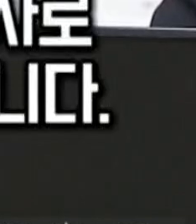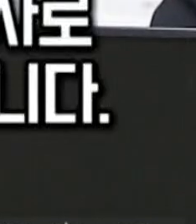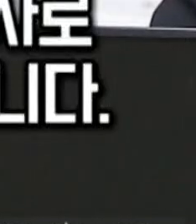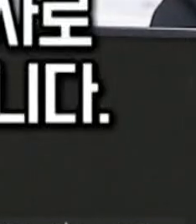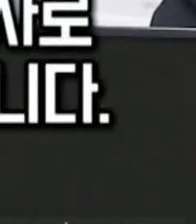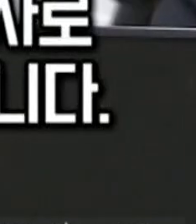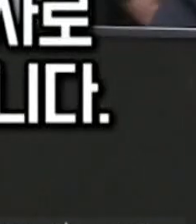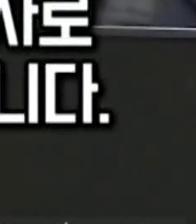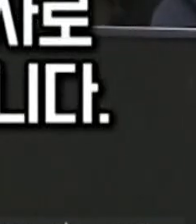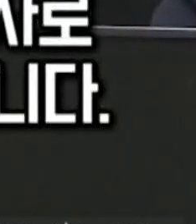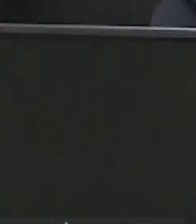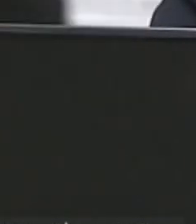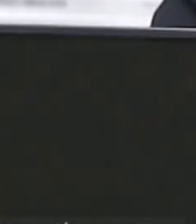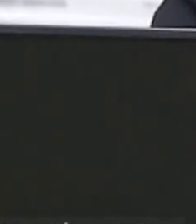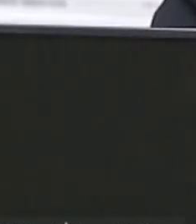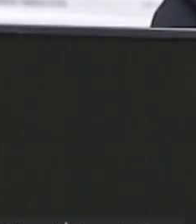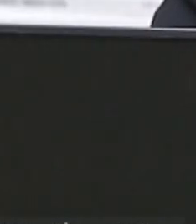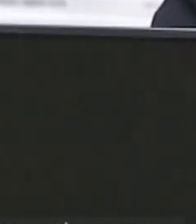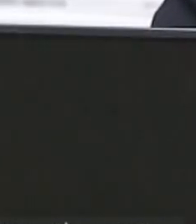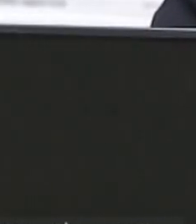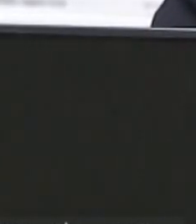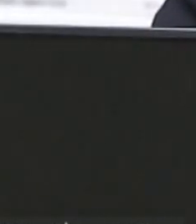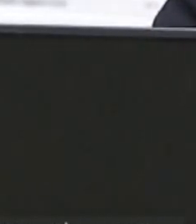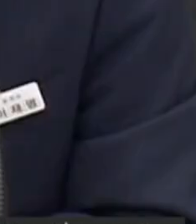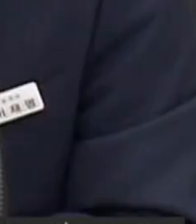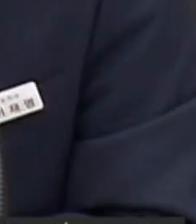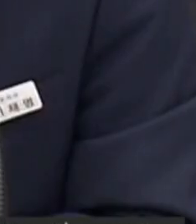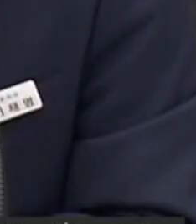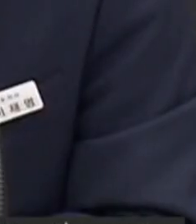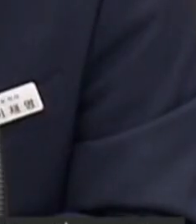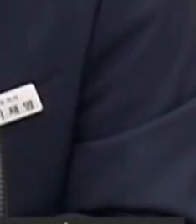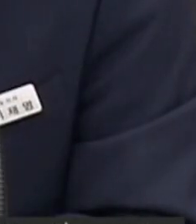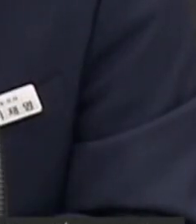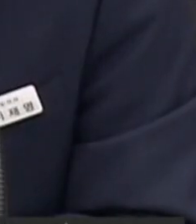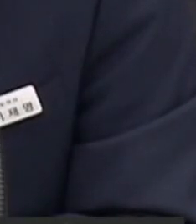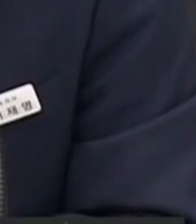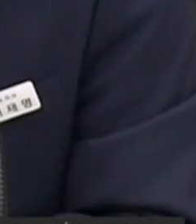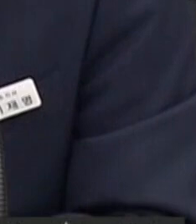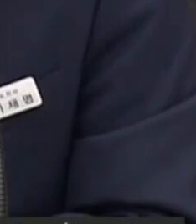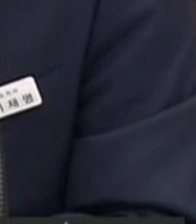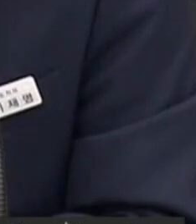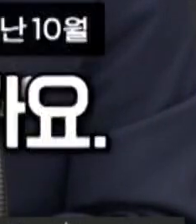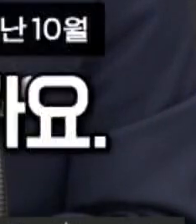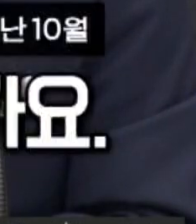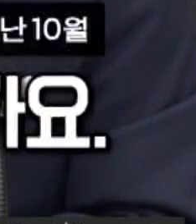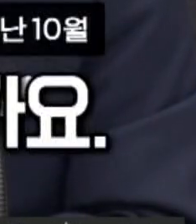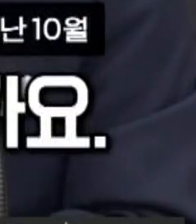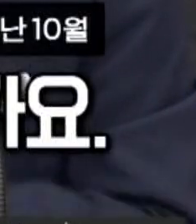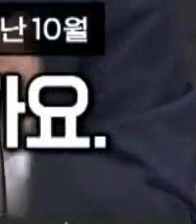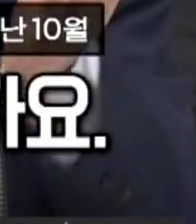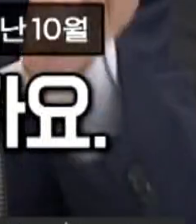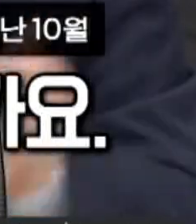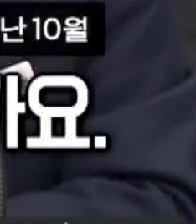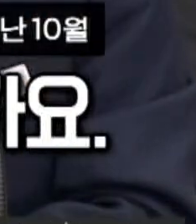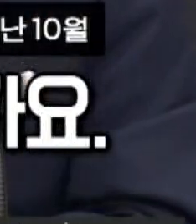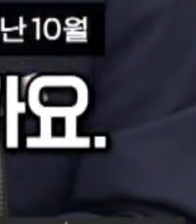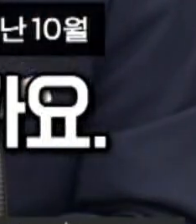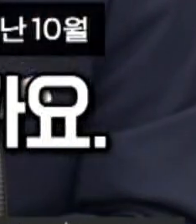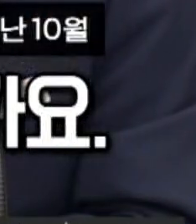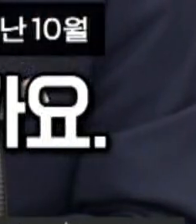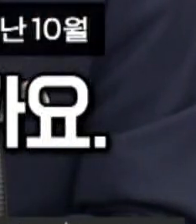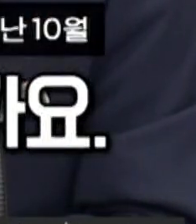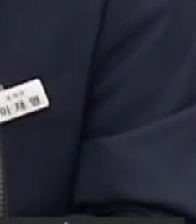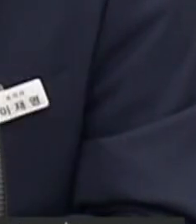이거 언론 그 인터넷 기사로 봤습니다. 혹시 정진상 보좌관으로부터 보고를 받았습니까? 신문 그 언론에 나온 걸